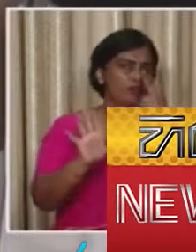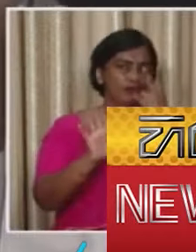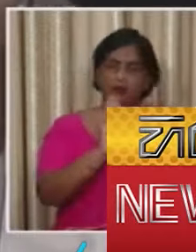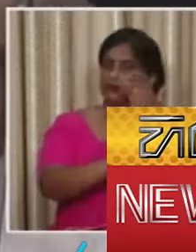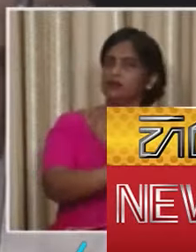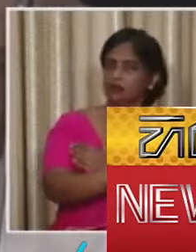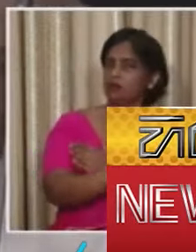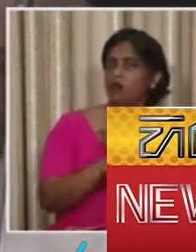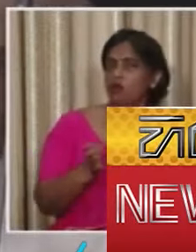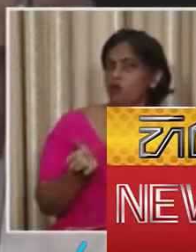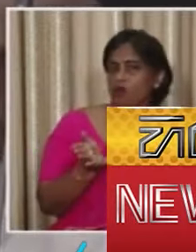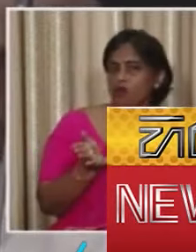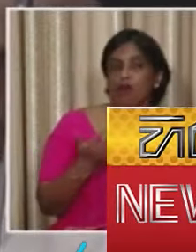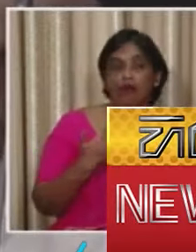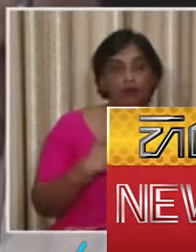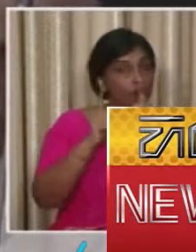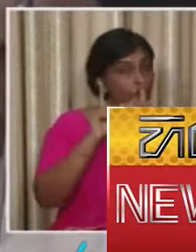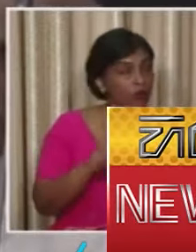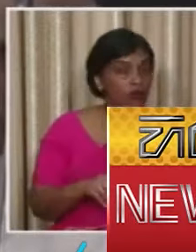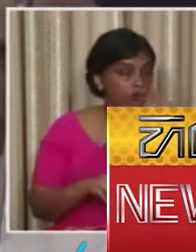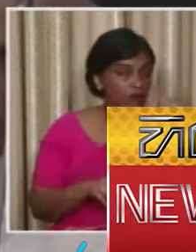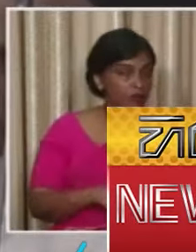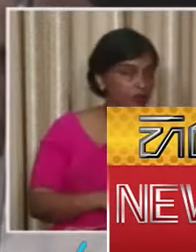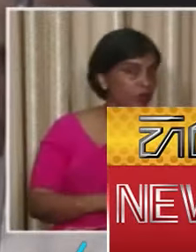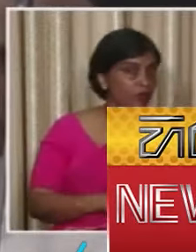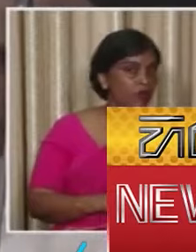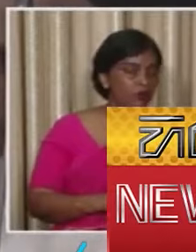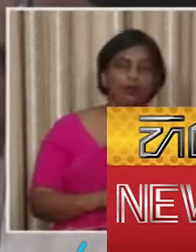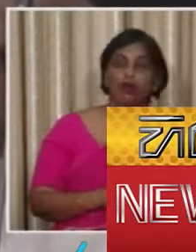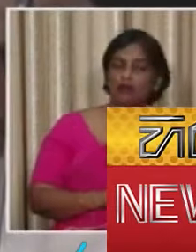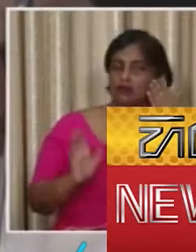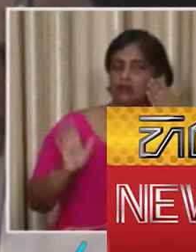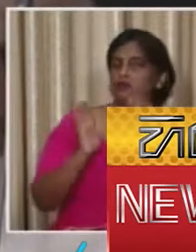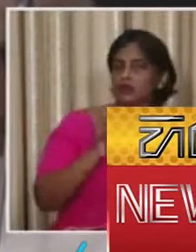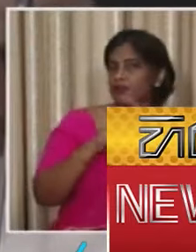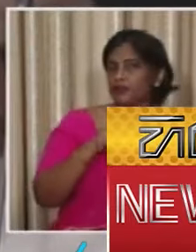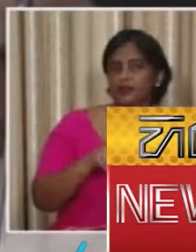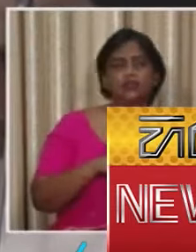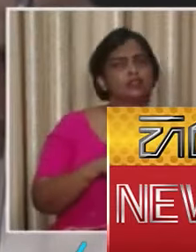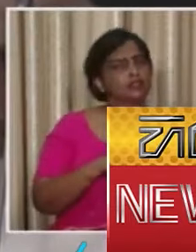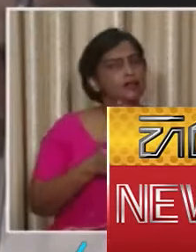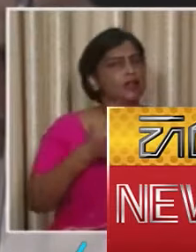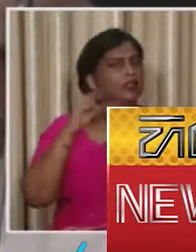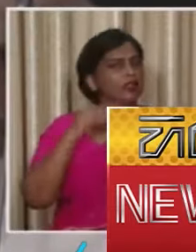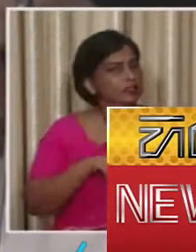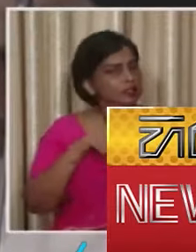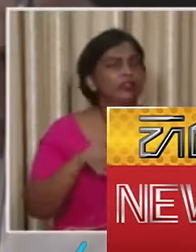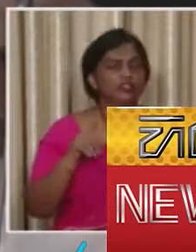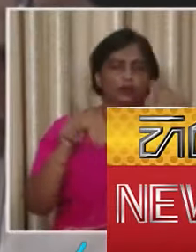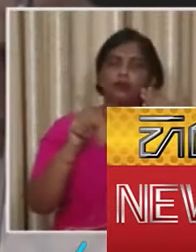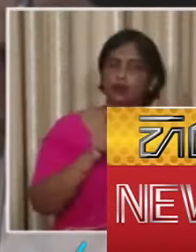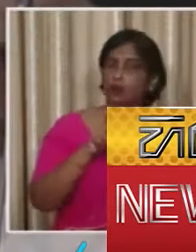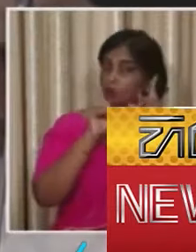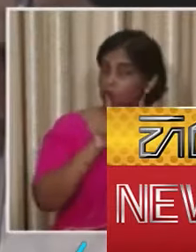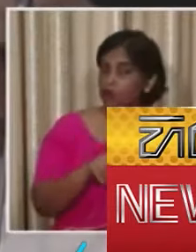කලින් තිබුණ තත්ත්වය මොකද්ද? අපට ඒ තත්ත්වය අමතක කරන්න පුළුවන්ද? ආර්ථික පැත්තෙන් පමණක් නෙවෙයි, සමාජීය දේශපාලන පැතිවලින්